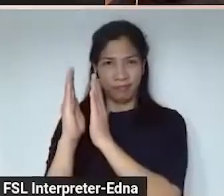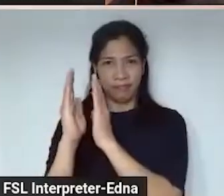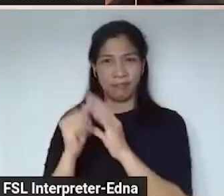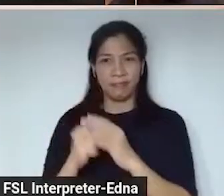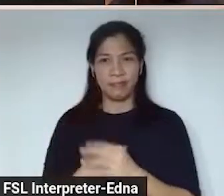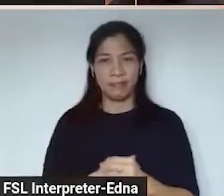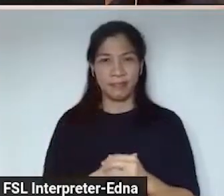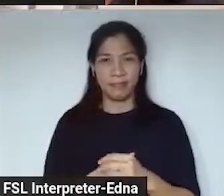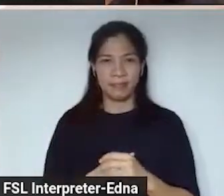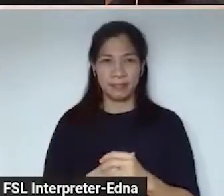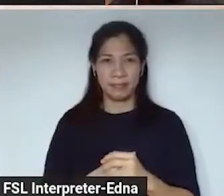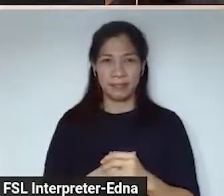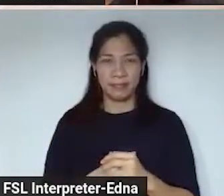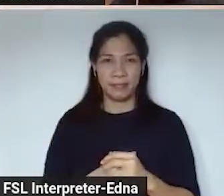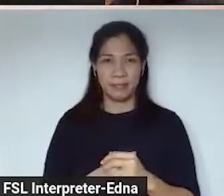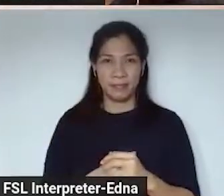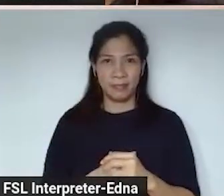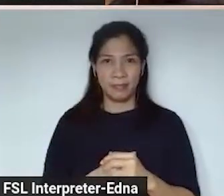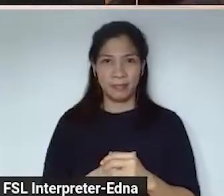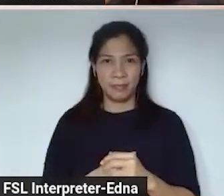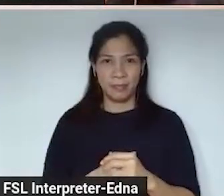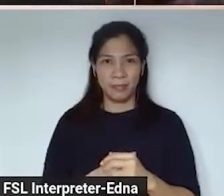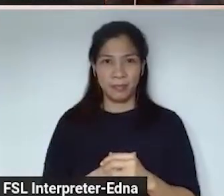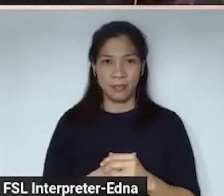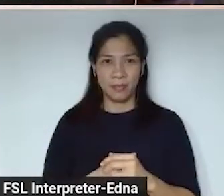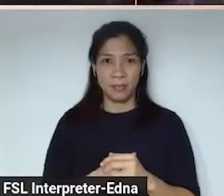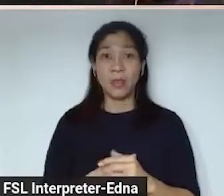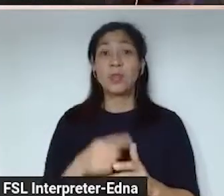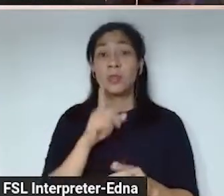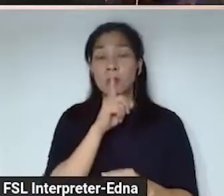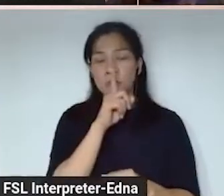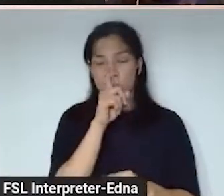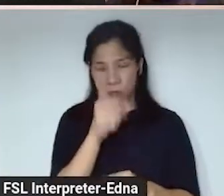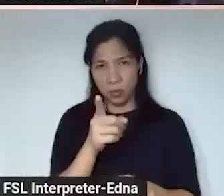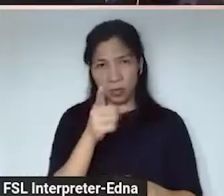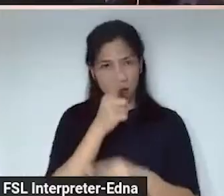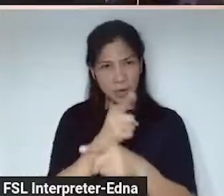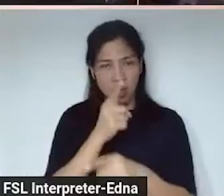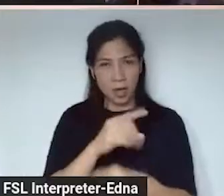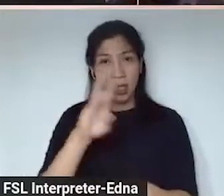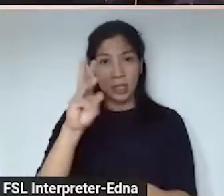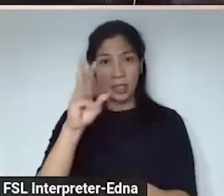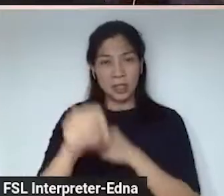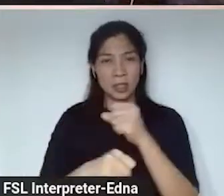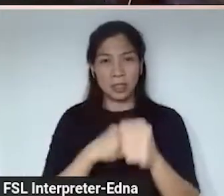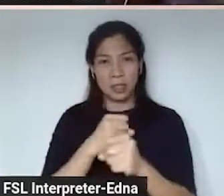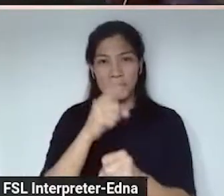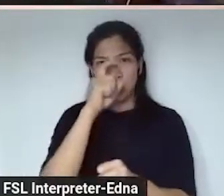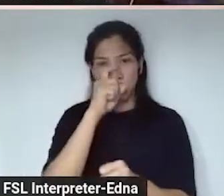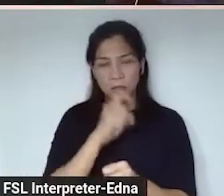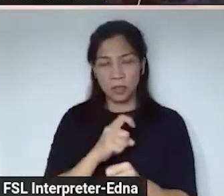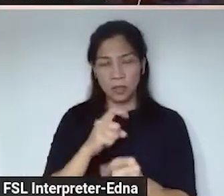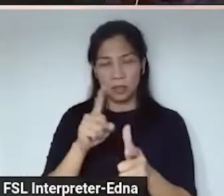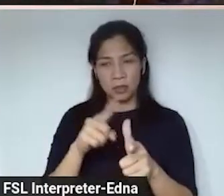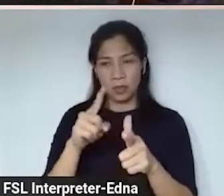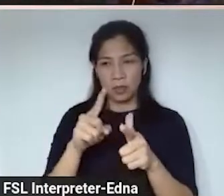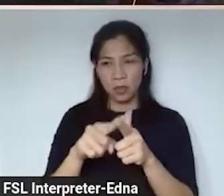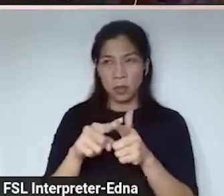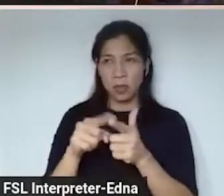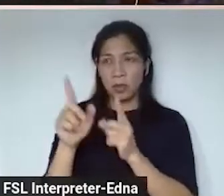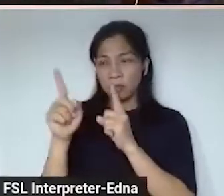so Miss Peggy, syempre 16, tama, 16 years old. Nung kinausap kami nung doctor,